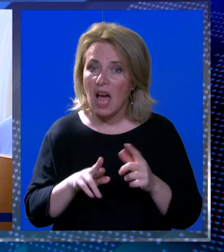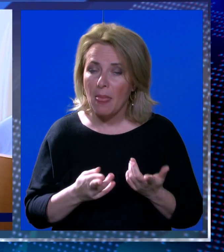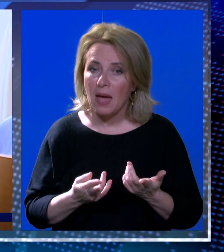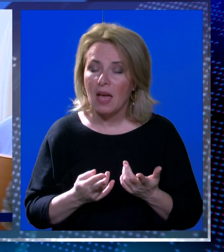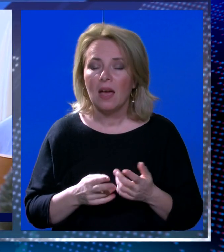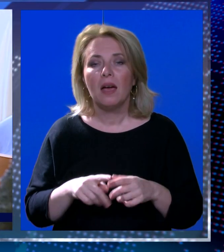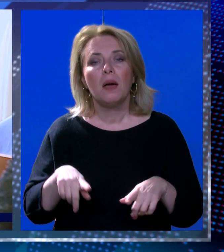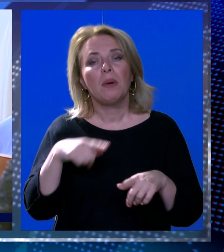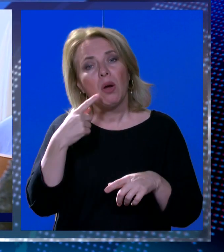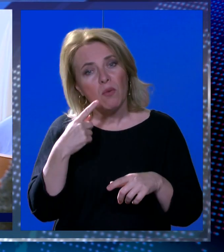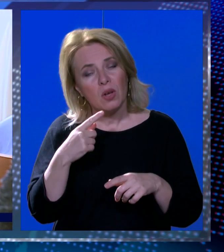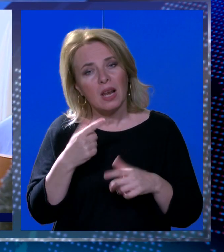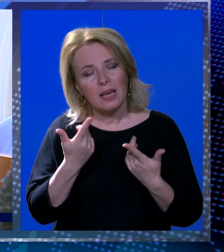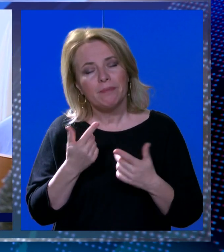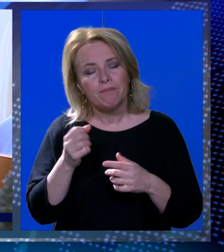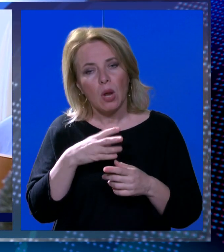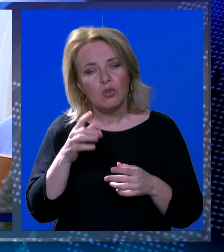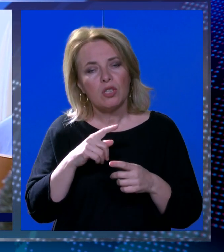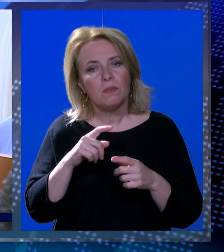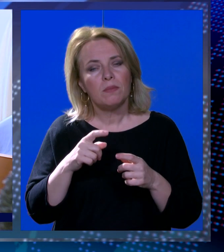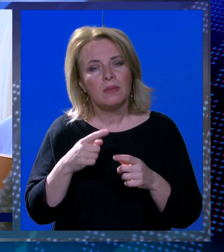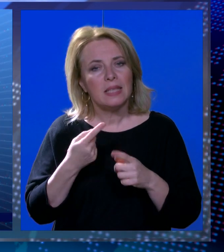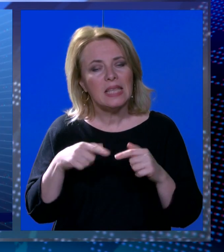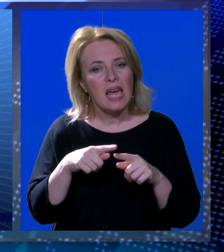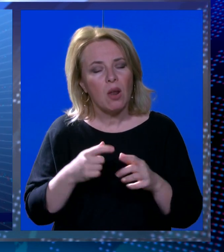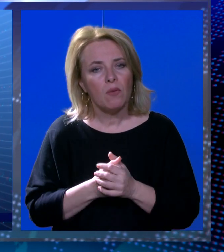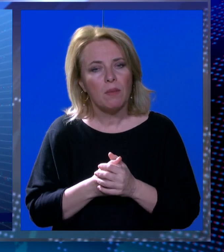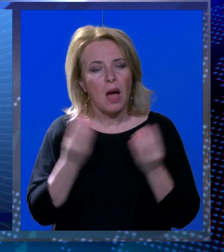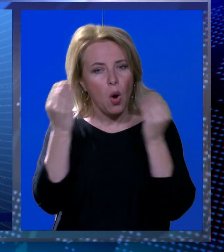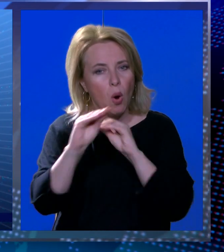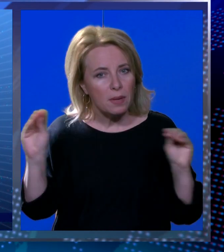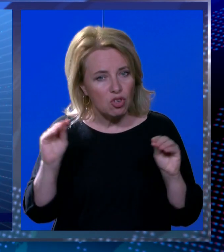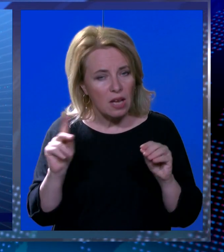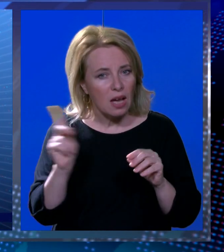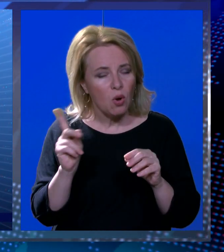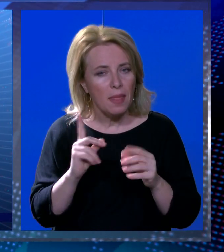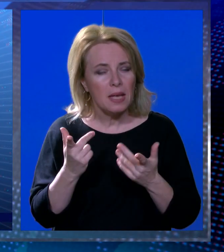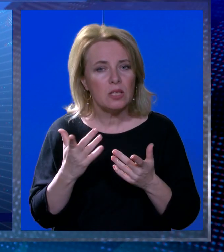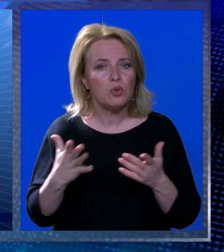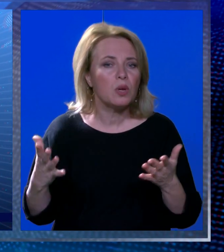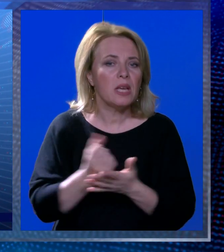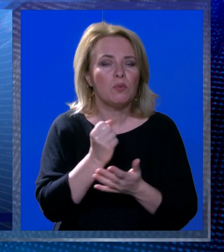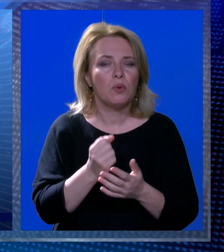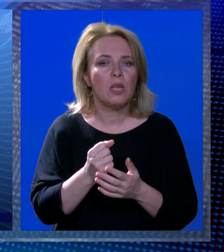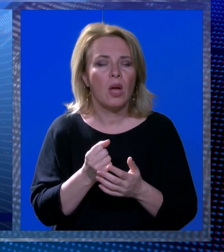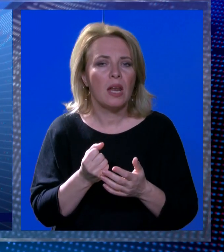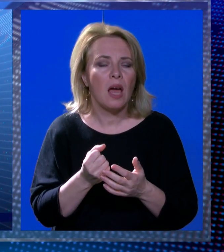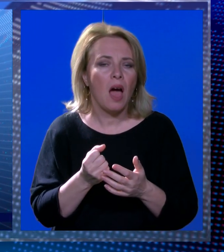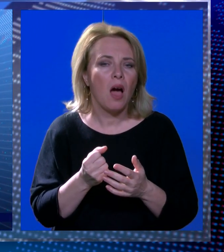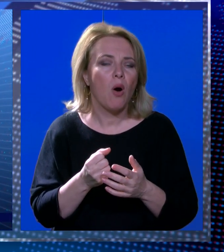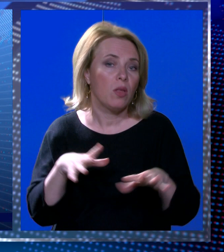tako Bonačić-Obradović osvrnula i na manje zavidne dijelove. Obećanja koja nisu ispunjena od